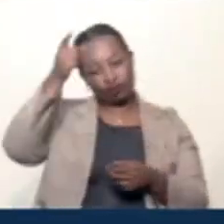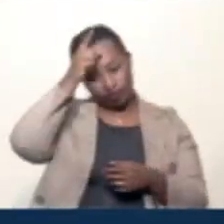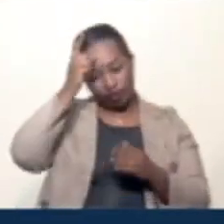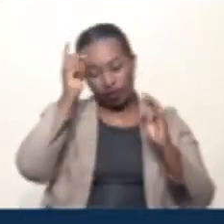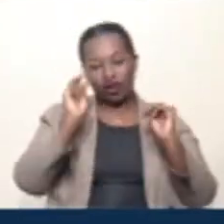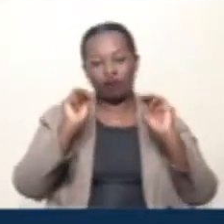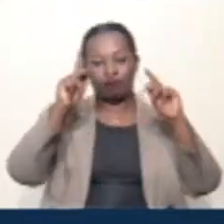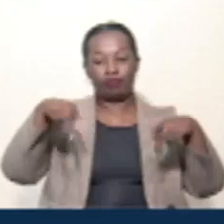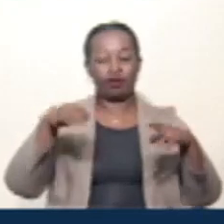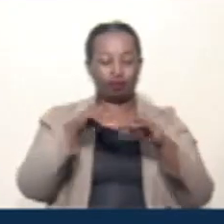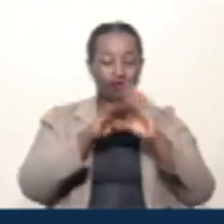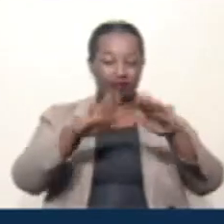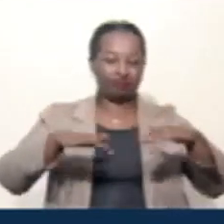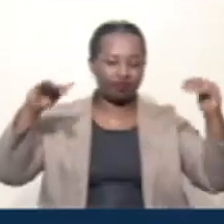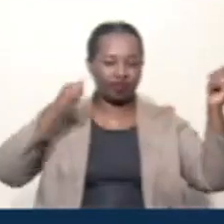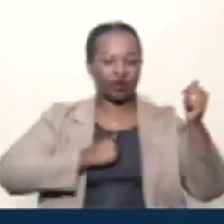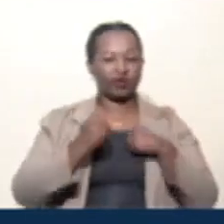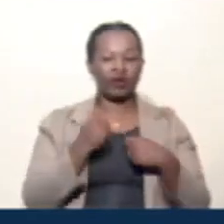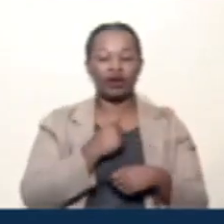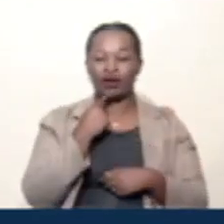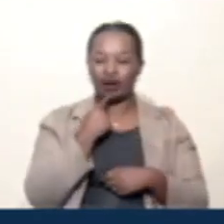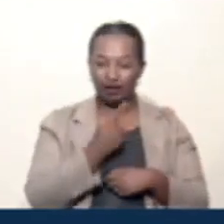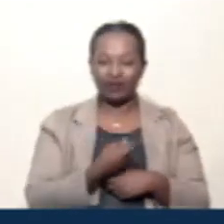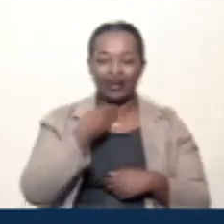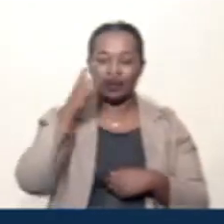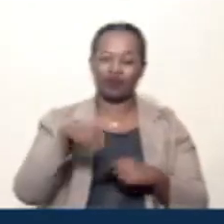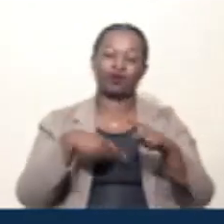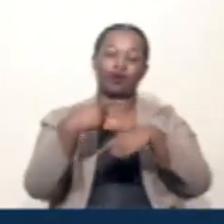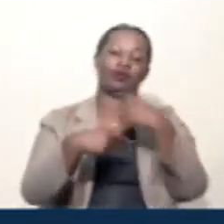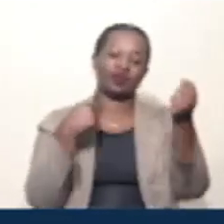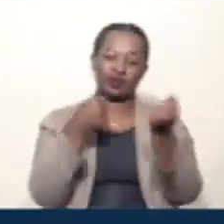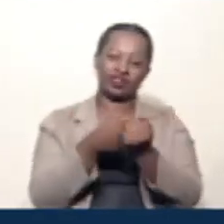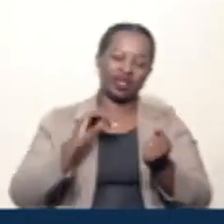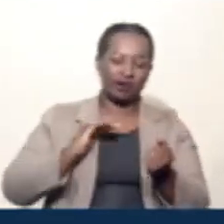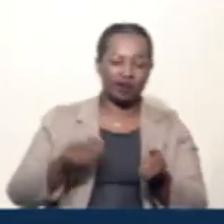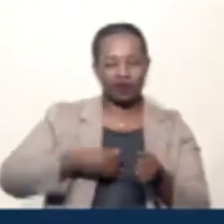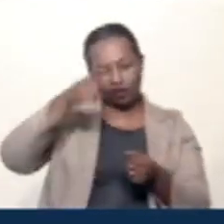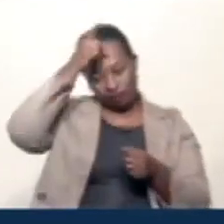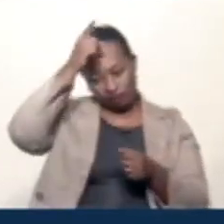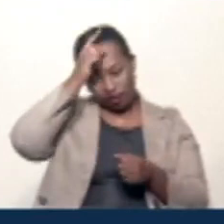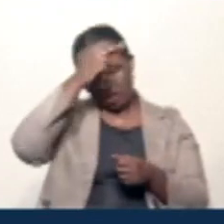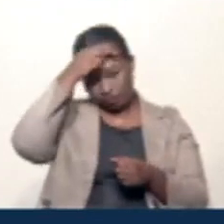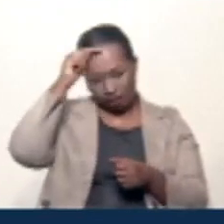mu nteko ishinga amategeko y'u Rwanda, avuga ko ari ngombwa gukomeza gushyigikira abagore bo mu cyaro, cyane ko bafatiye runini imibereho rusange y'ubuzima